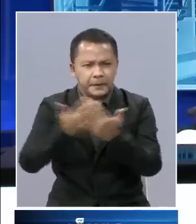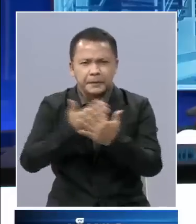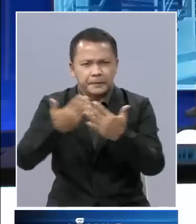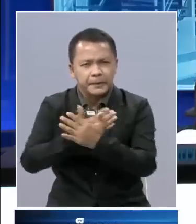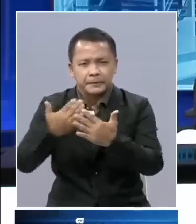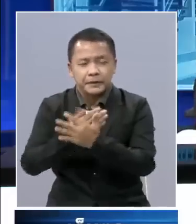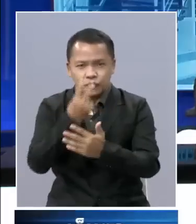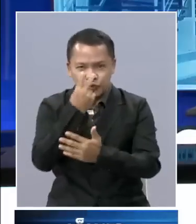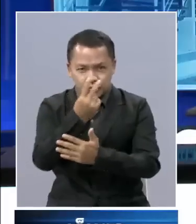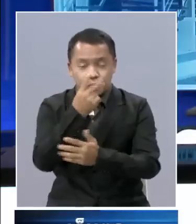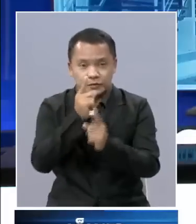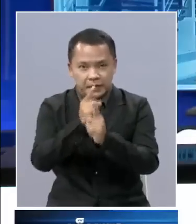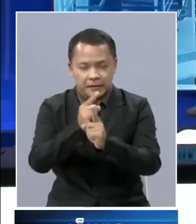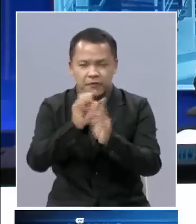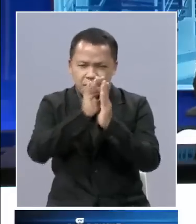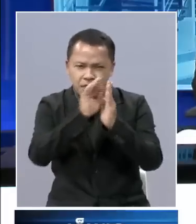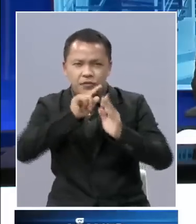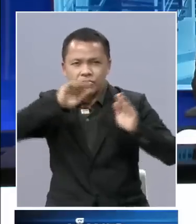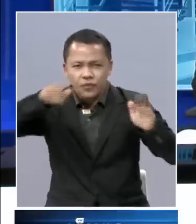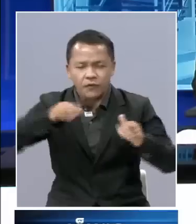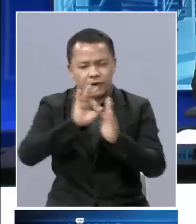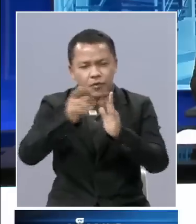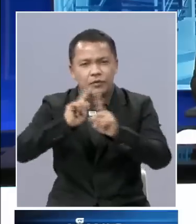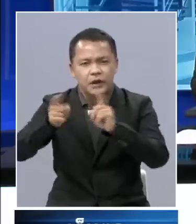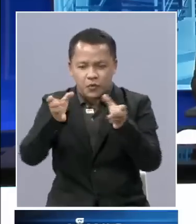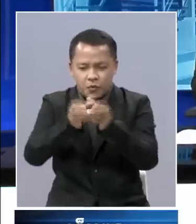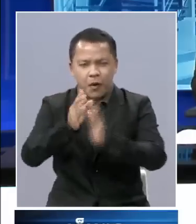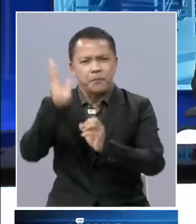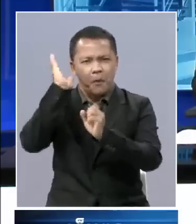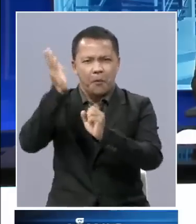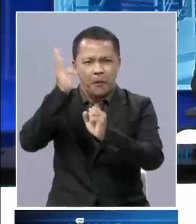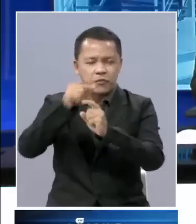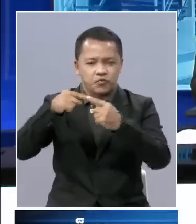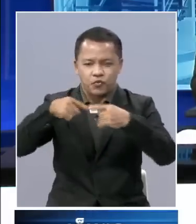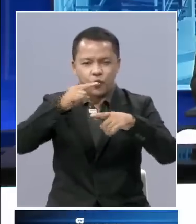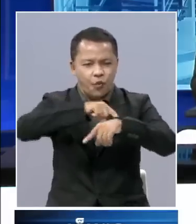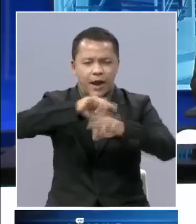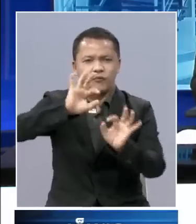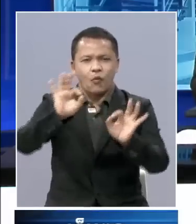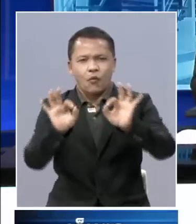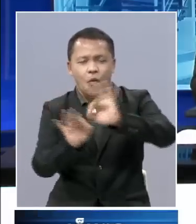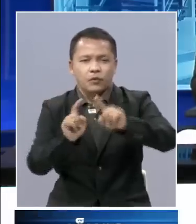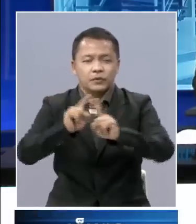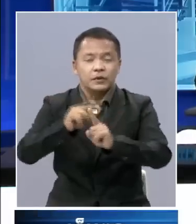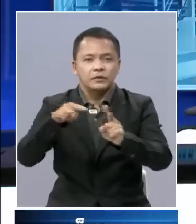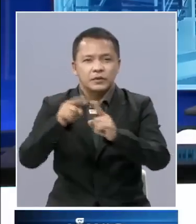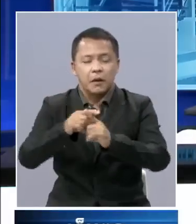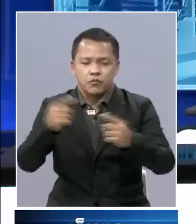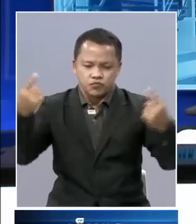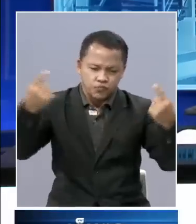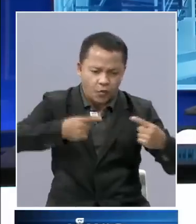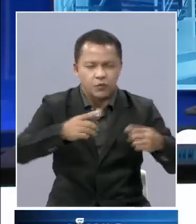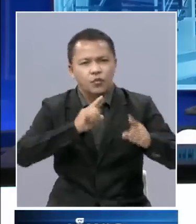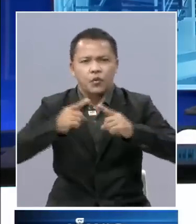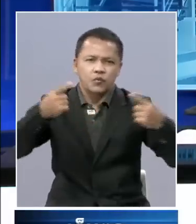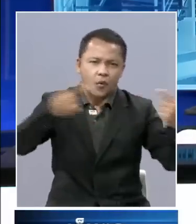ด้วย ใช่ครับ ต้องดูกันไปนะ Twitter Facebook แต่ละพรรคก็นัดแถลงกันในเวลาไม่ตรงกันเลยแล้วมันก็มีเรื่องของการปะทะคารม